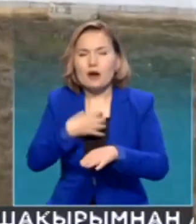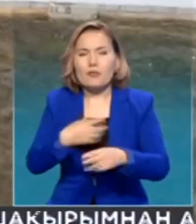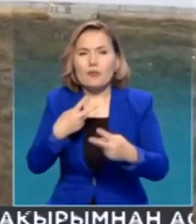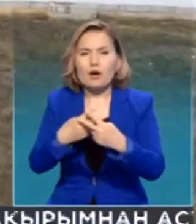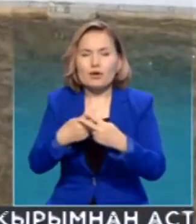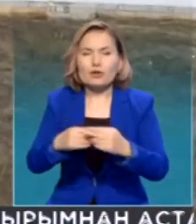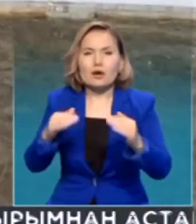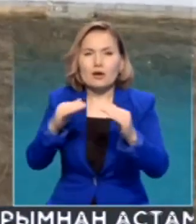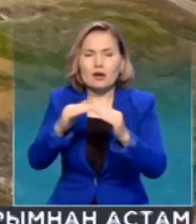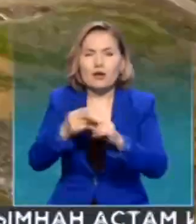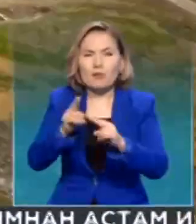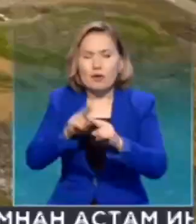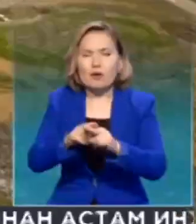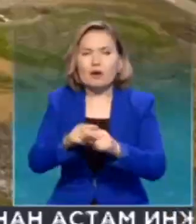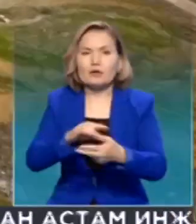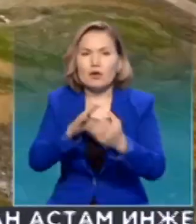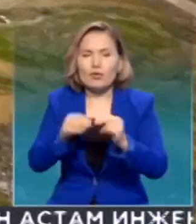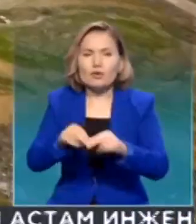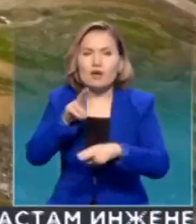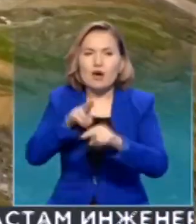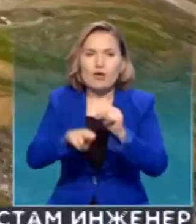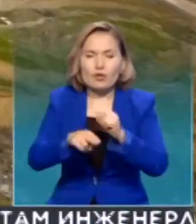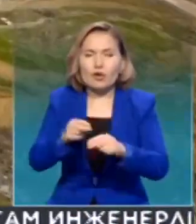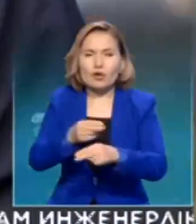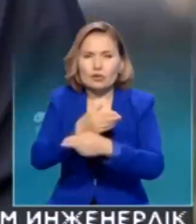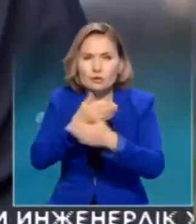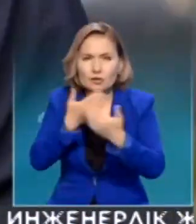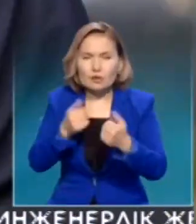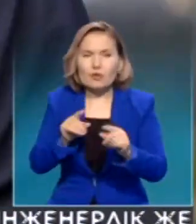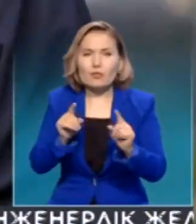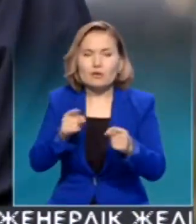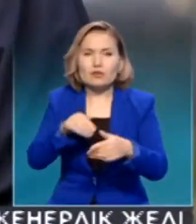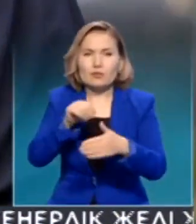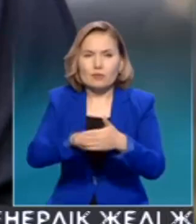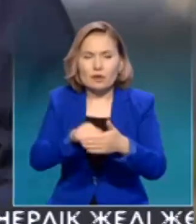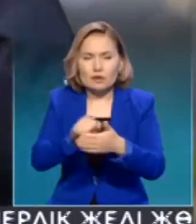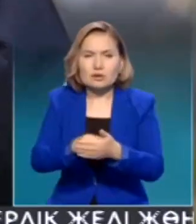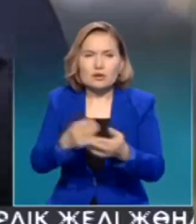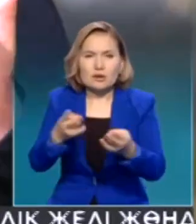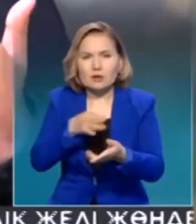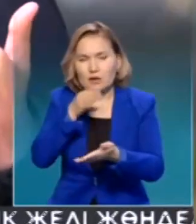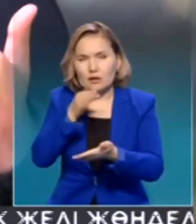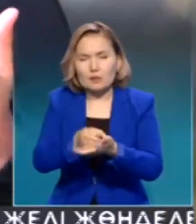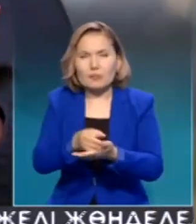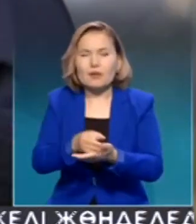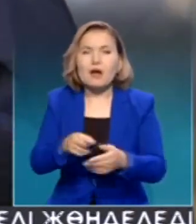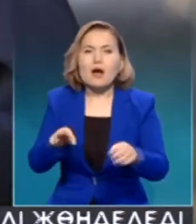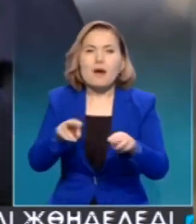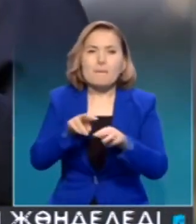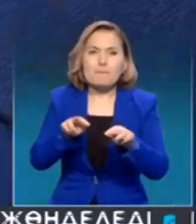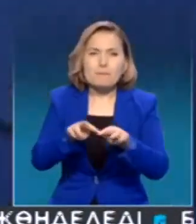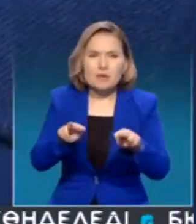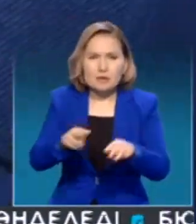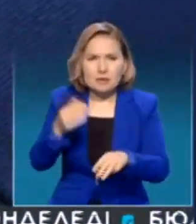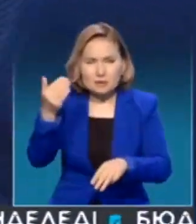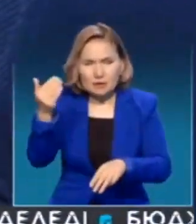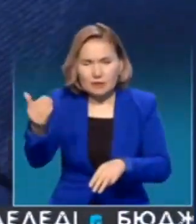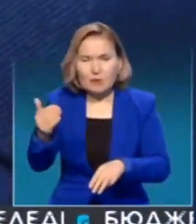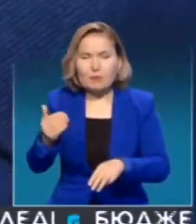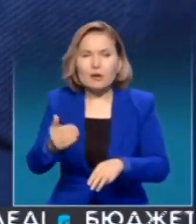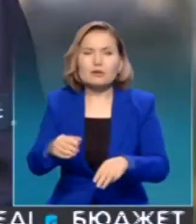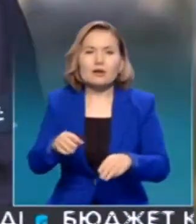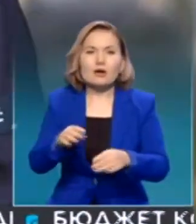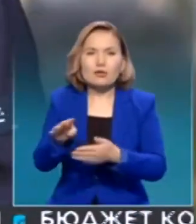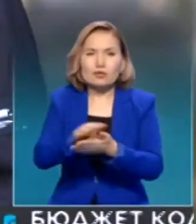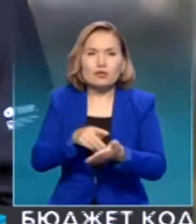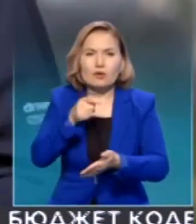нысан салаларда халық талқысына неге салынбайды деп таң. Әкім Нариман Төреғалиұлына да ішкі істер министрі Марат Ахметжановқа да